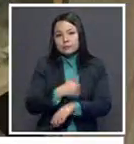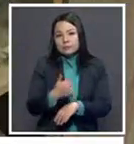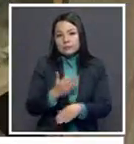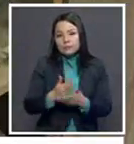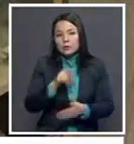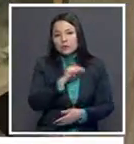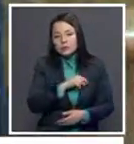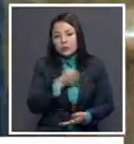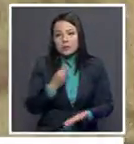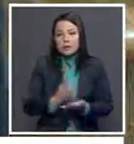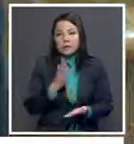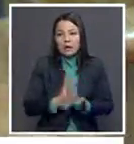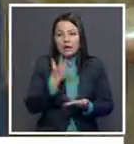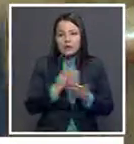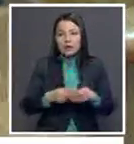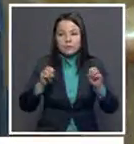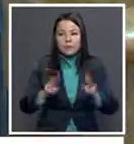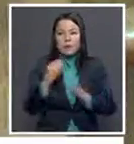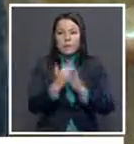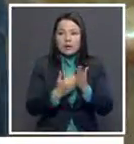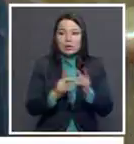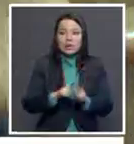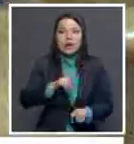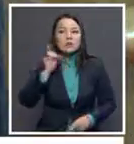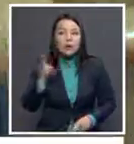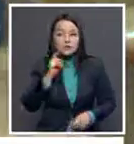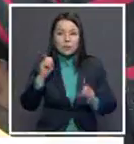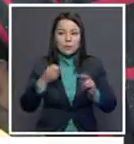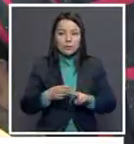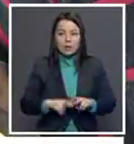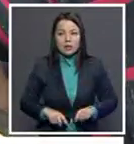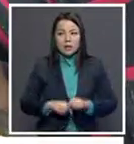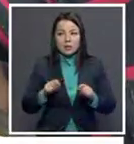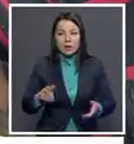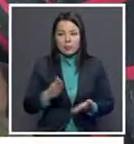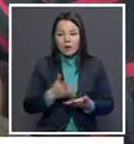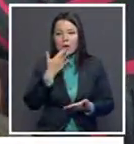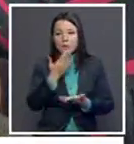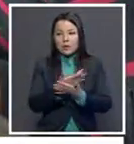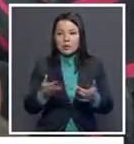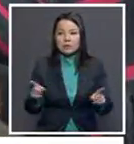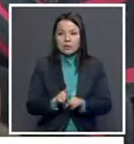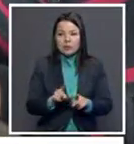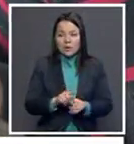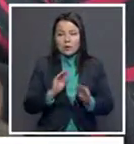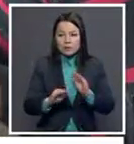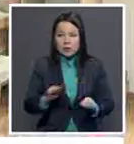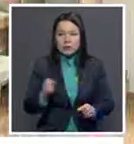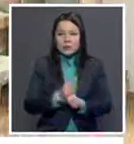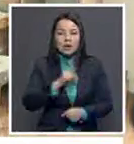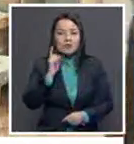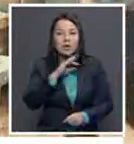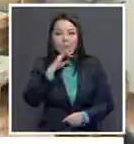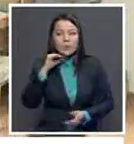көтеріп, ұлттық құндылықтарын ұлықтауға арналған бағдарламасы жасқа да жасамысқа да дем берді. Жалпы қазір ұлттық аспаптар мен бұйымдарды жасаймын деген жастар